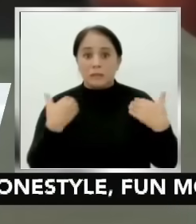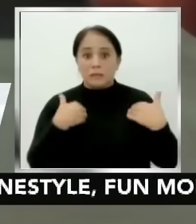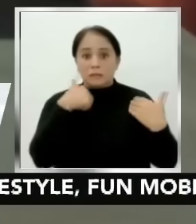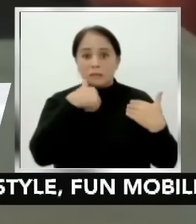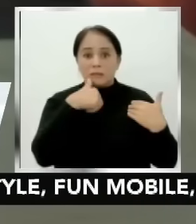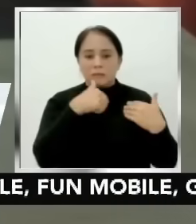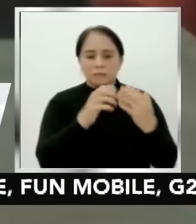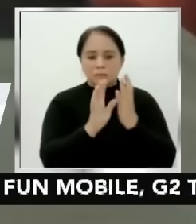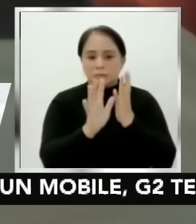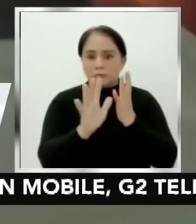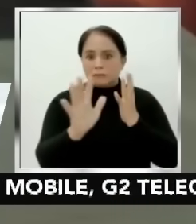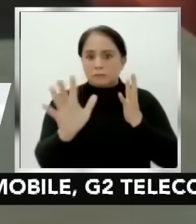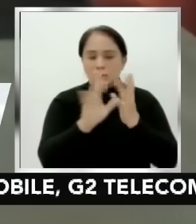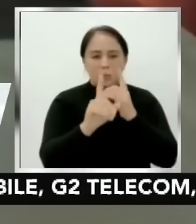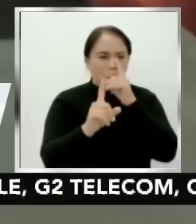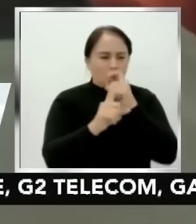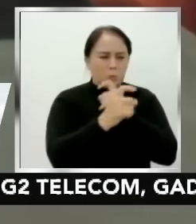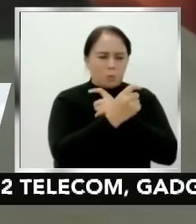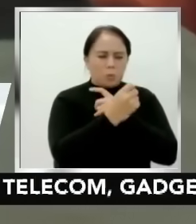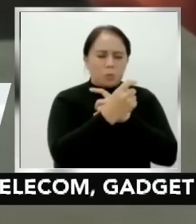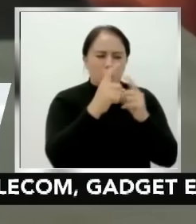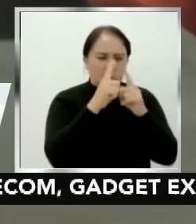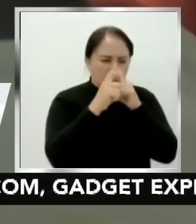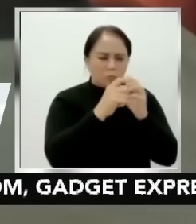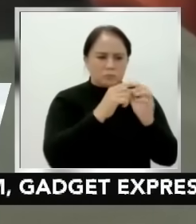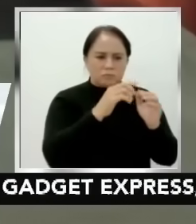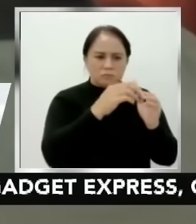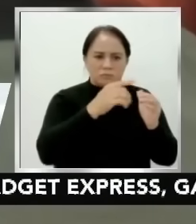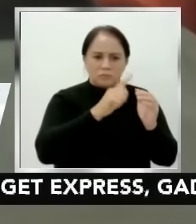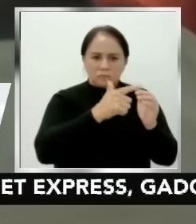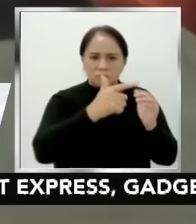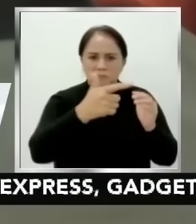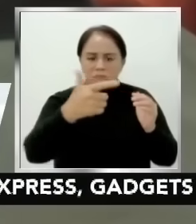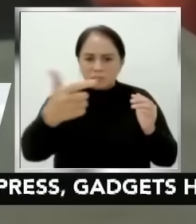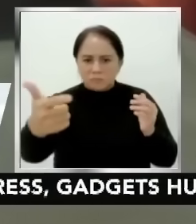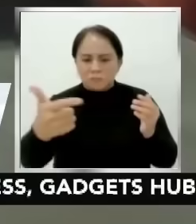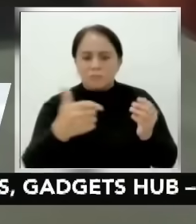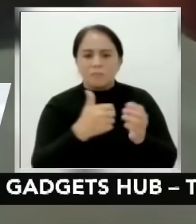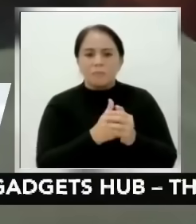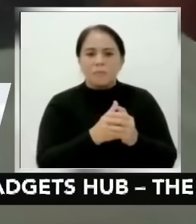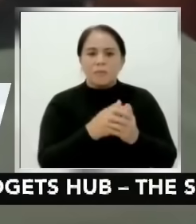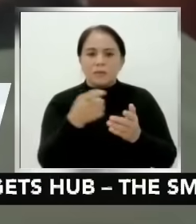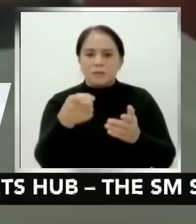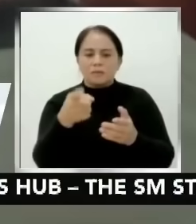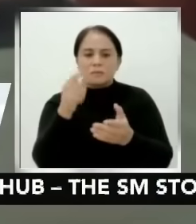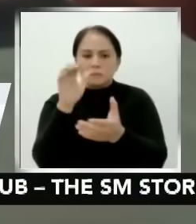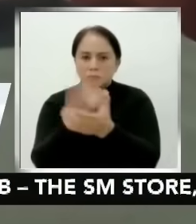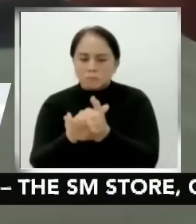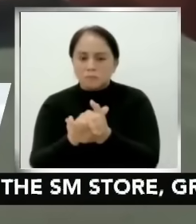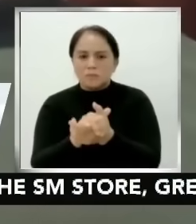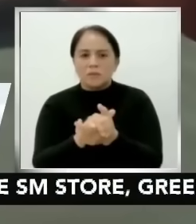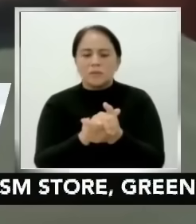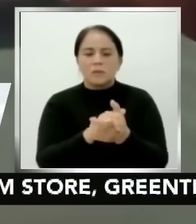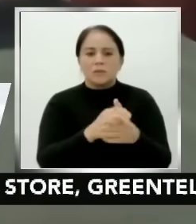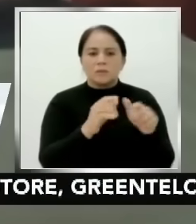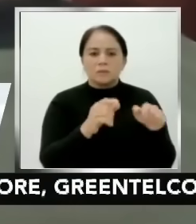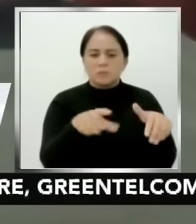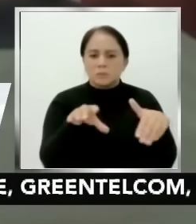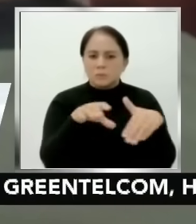age. Pagkatapos nun, magsiselect sila kung yan na yung asawa mo, yun, may nami-marriage ng